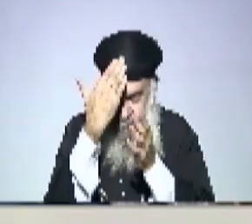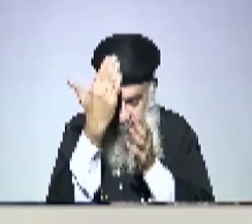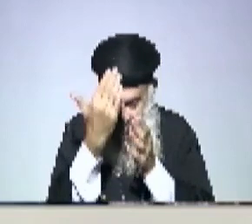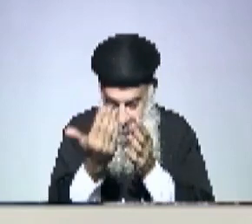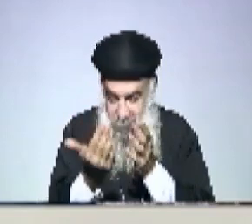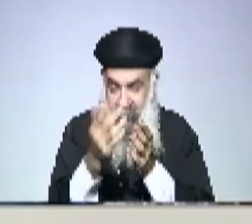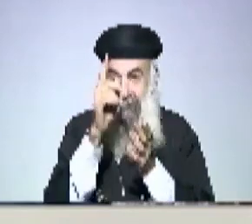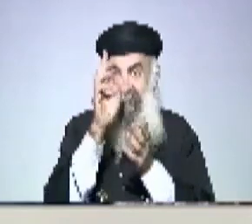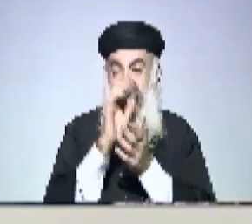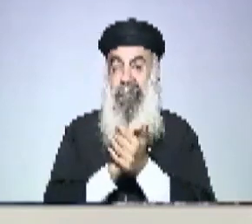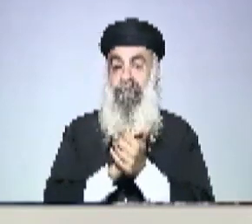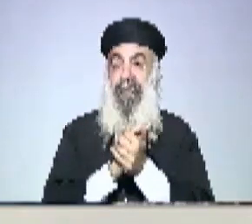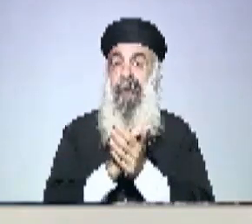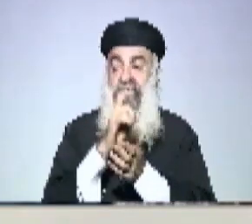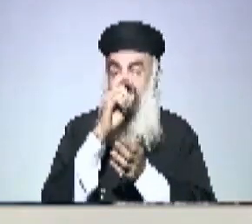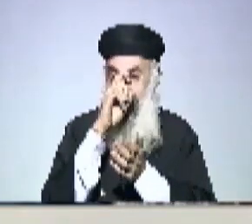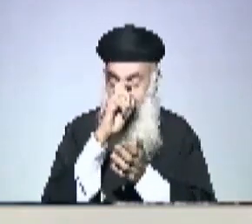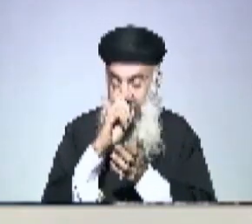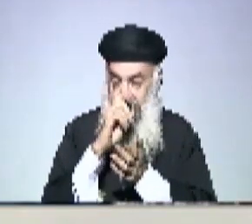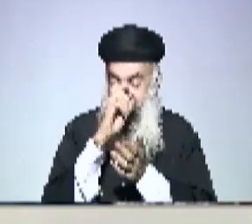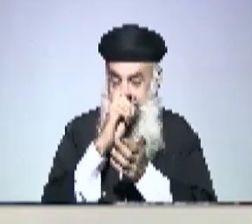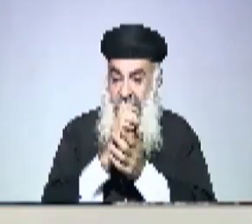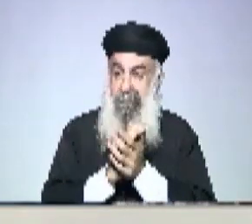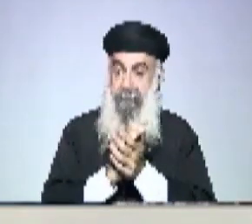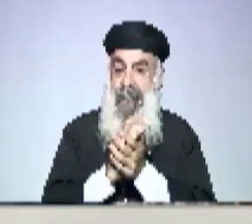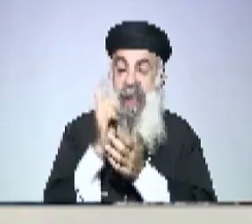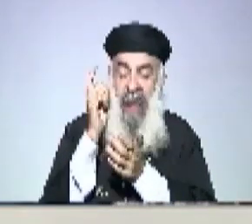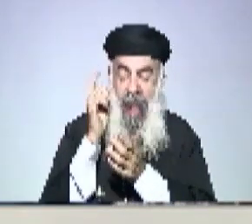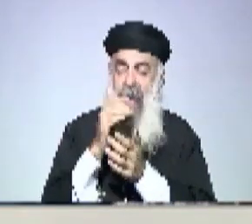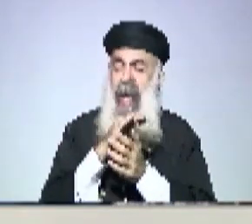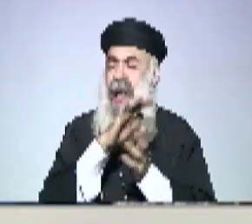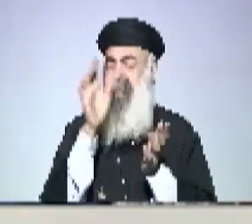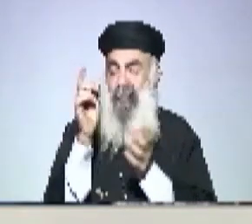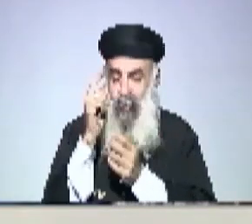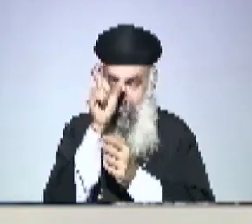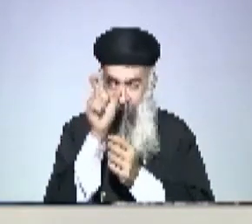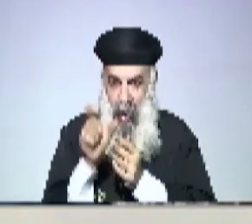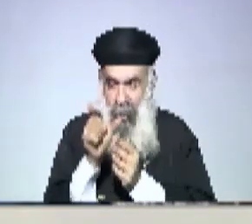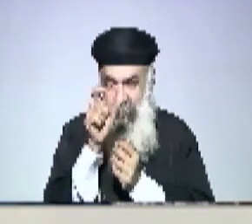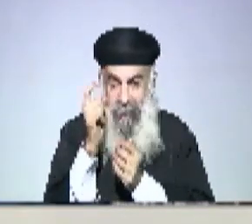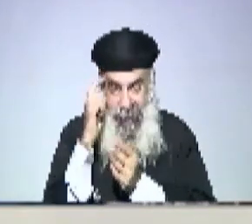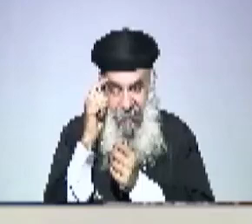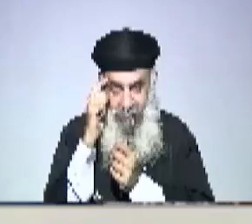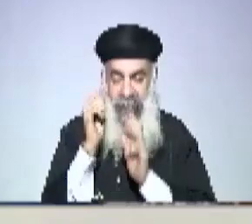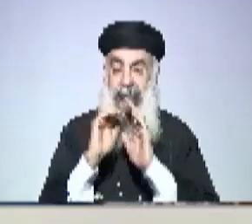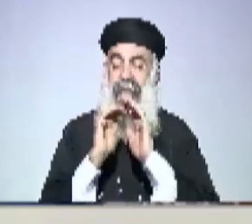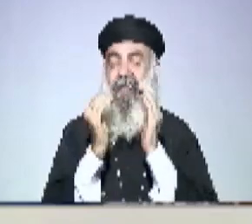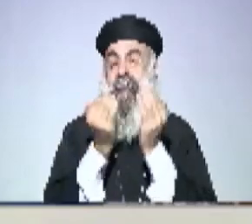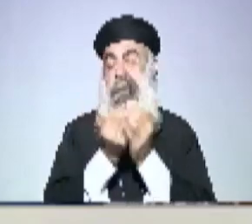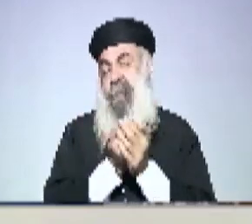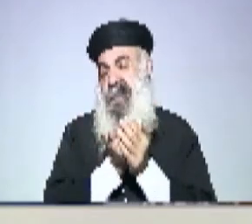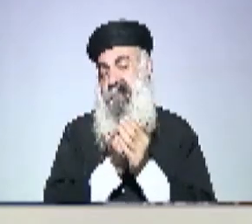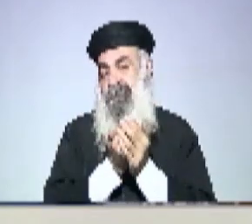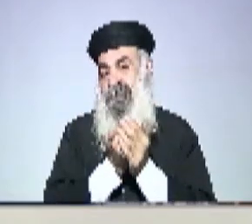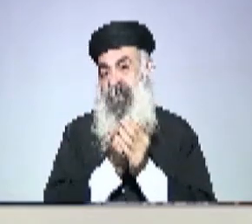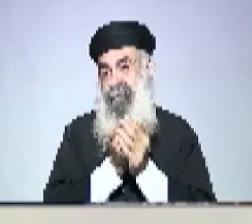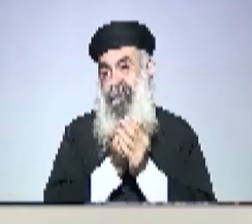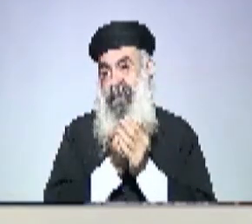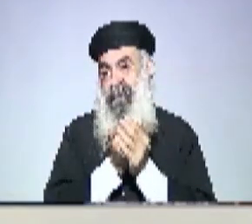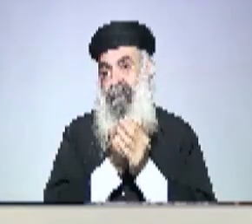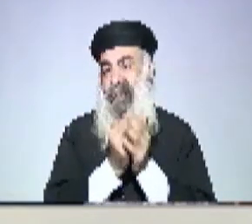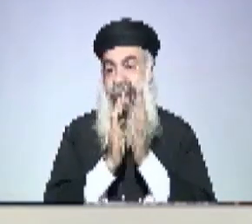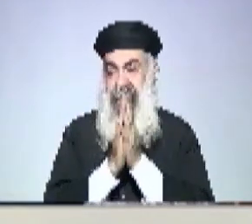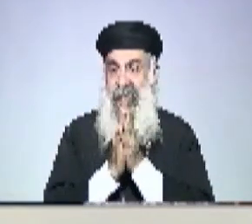طبعا الفلاح اكثر انسان يبقى عنده ايمان